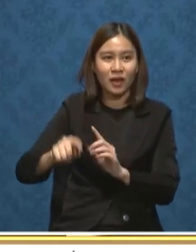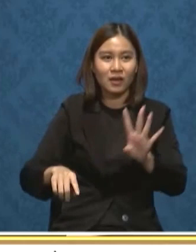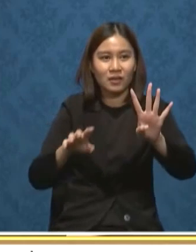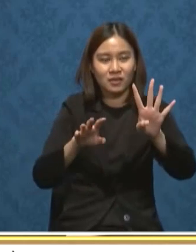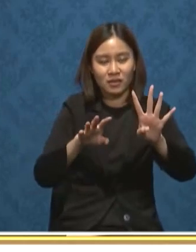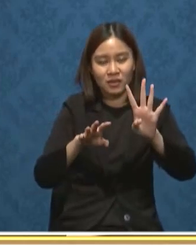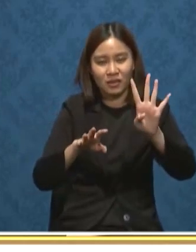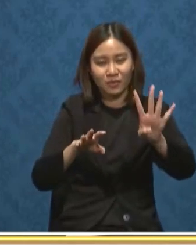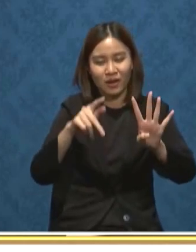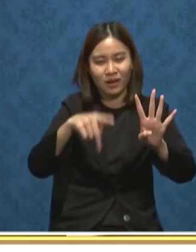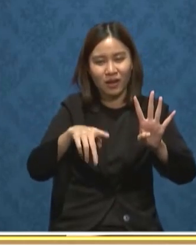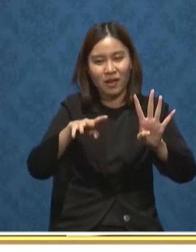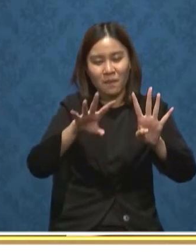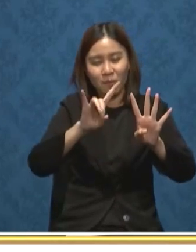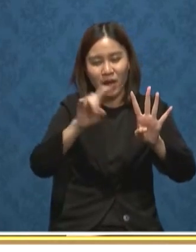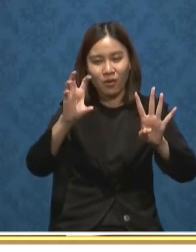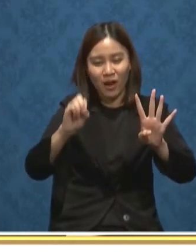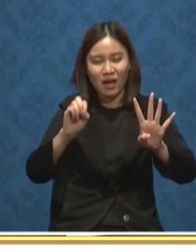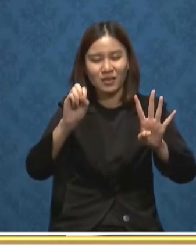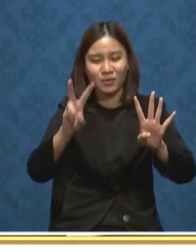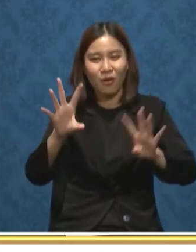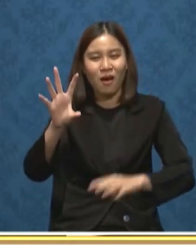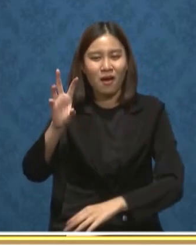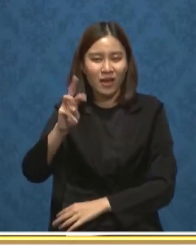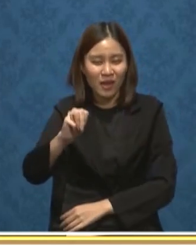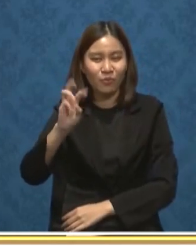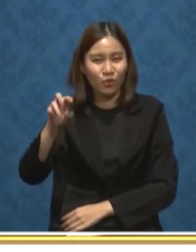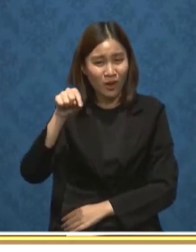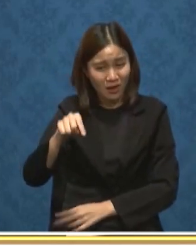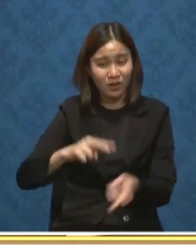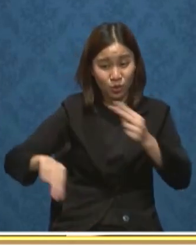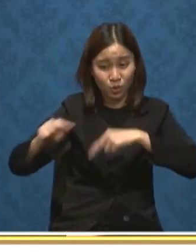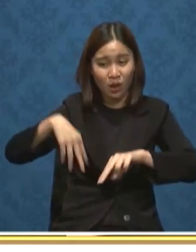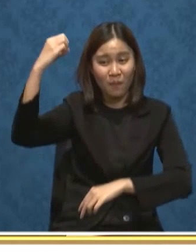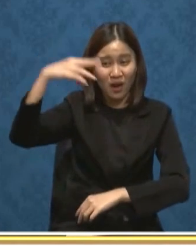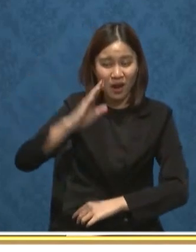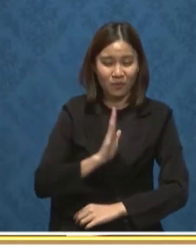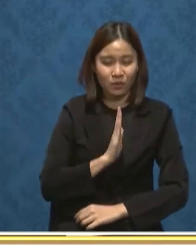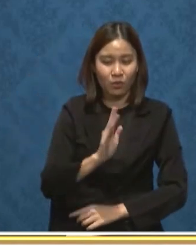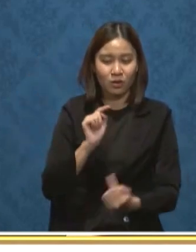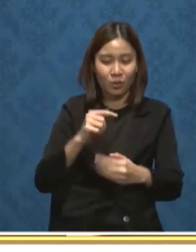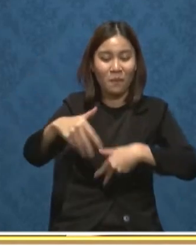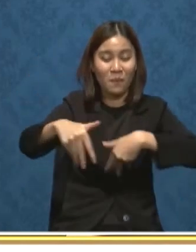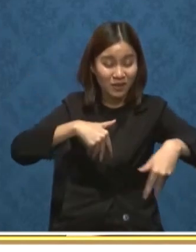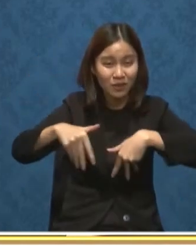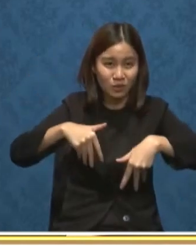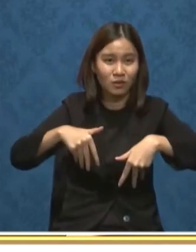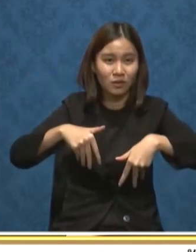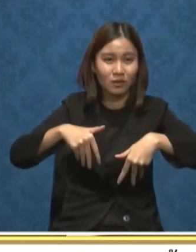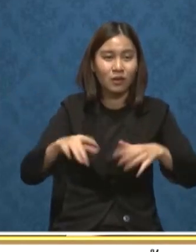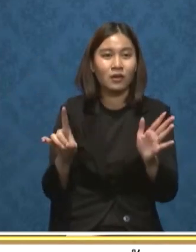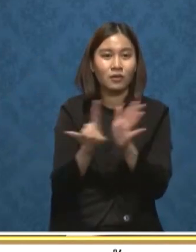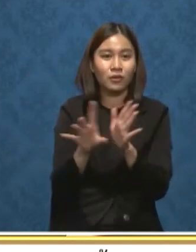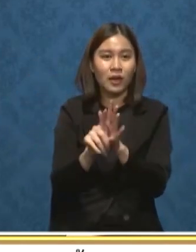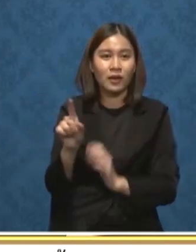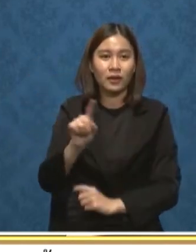52 มกวัตรโอ้โห นี่แฮะ กำกับพลงงานเพื่อความเป็ทำของประชาชนสุทาย